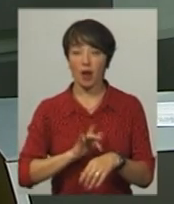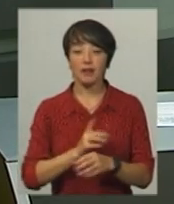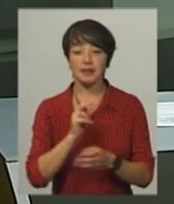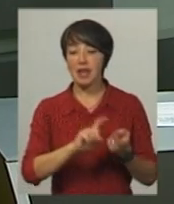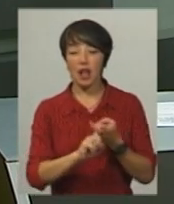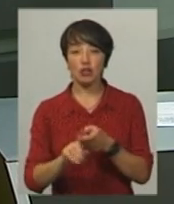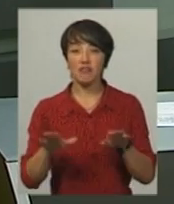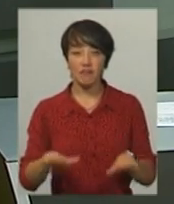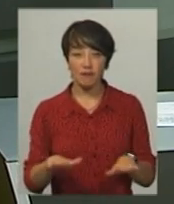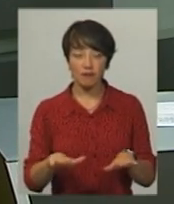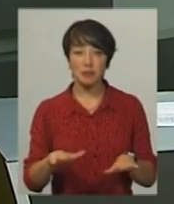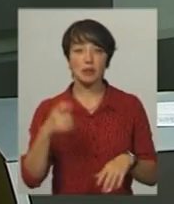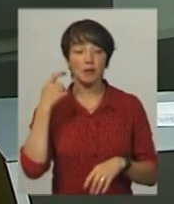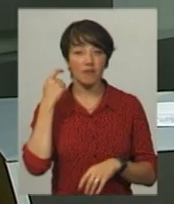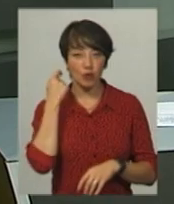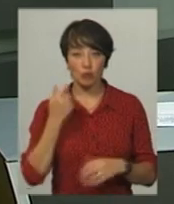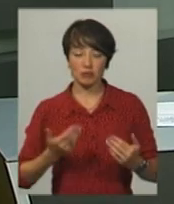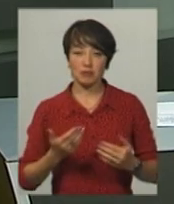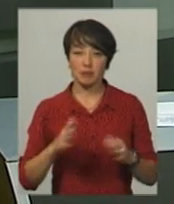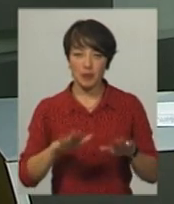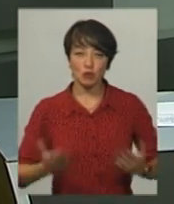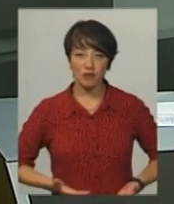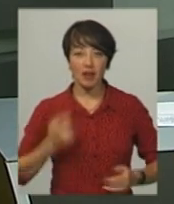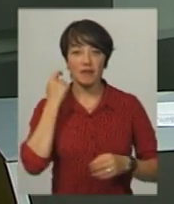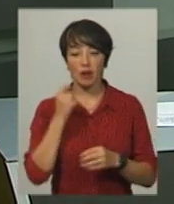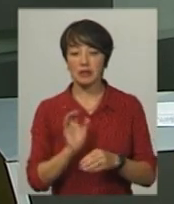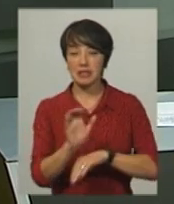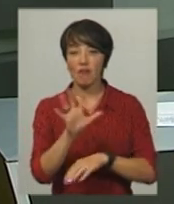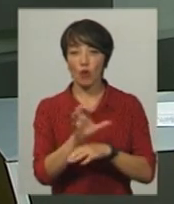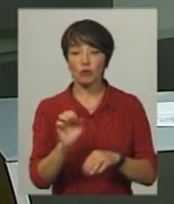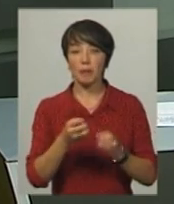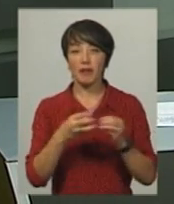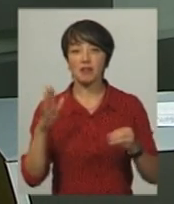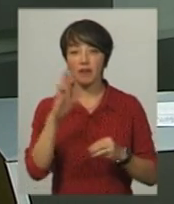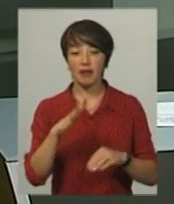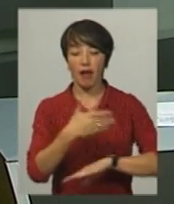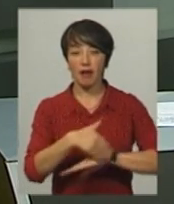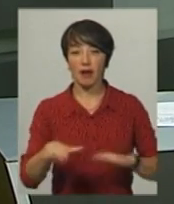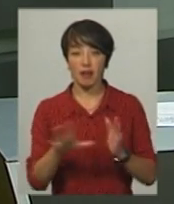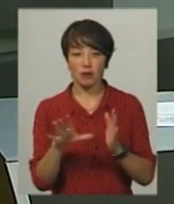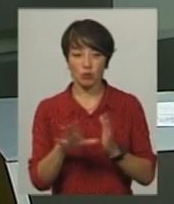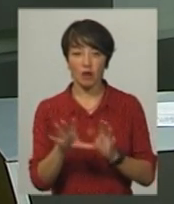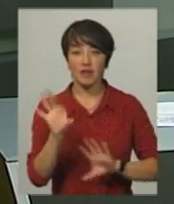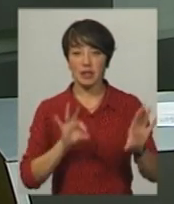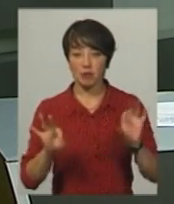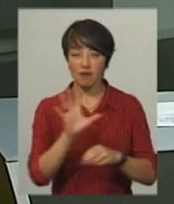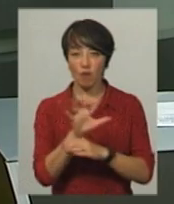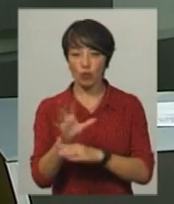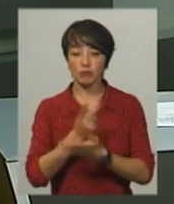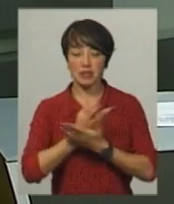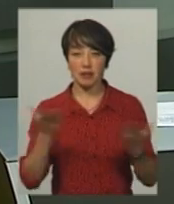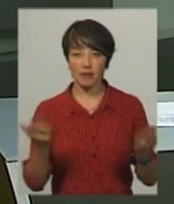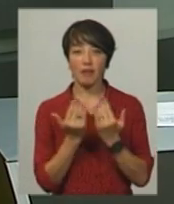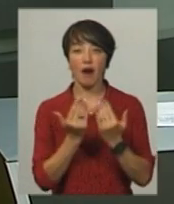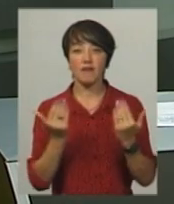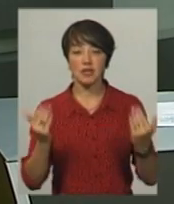та місця проживання. Надсилати фотокартки можна до 15 вересня на електронну адресу. Відібрані роботи будуть представлені